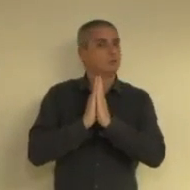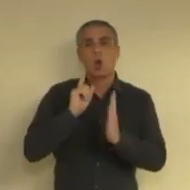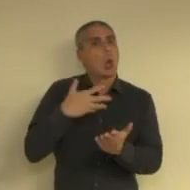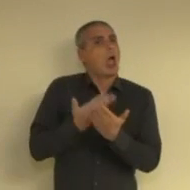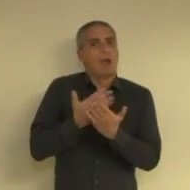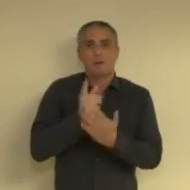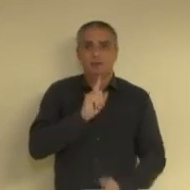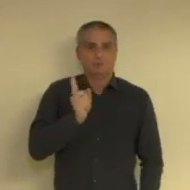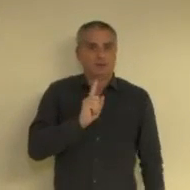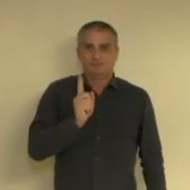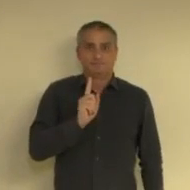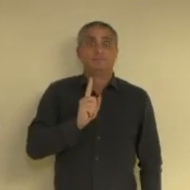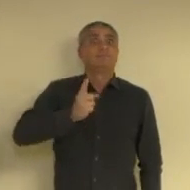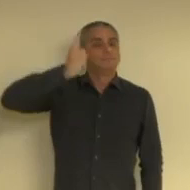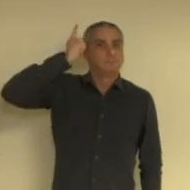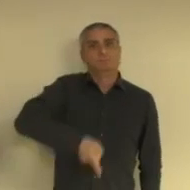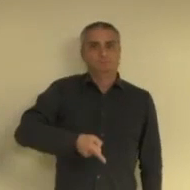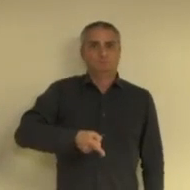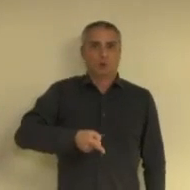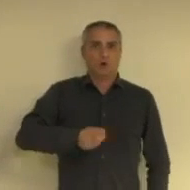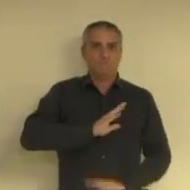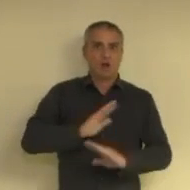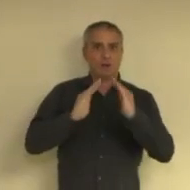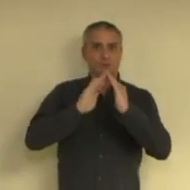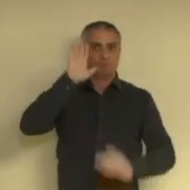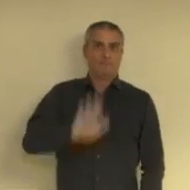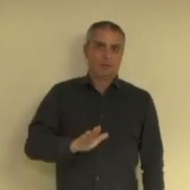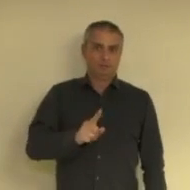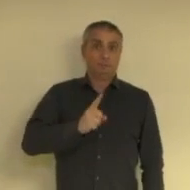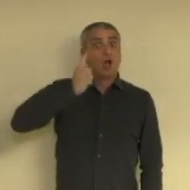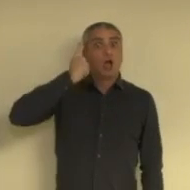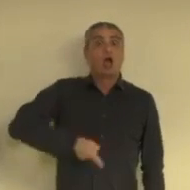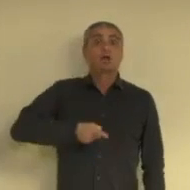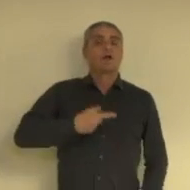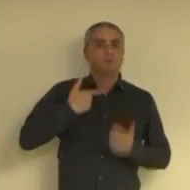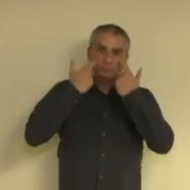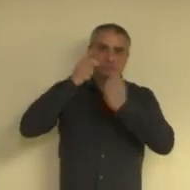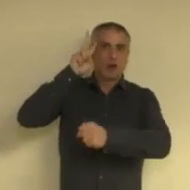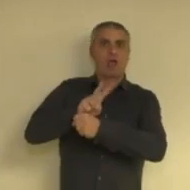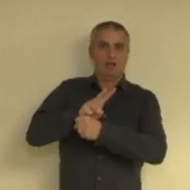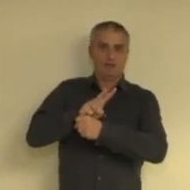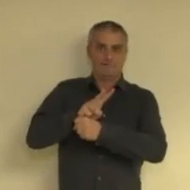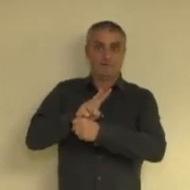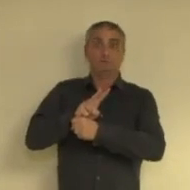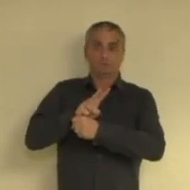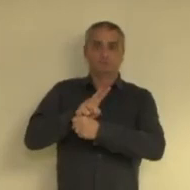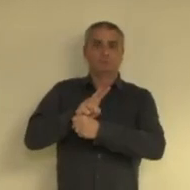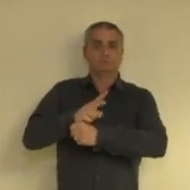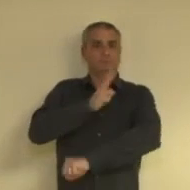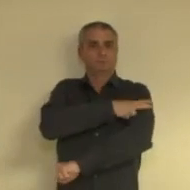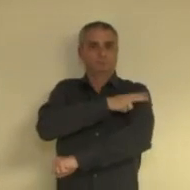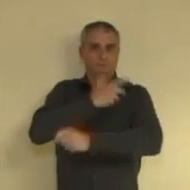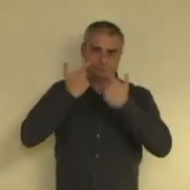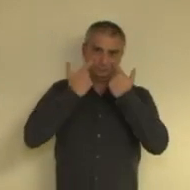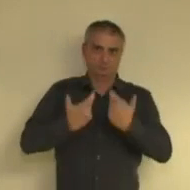לא המלצה, זו הנחיה מחייבת, הנחיה שתאכף על ידי גורמי